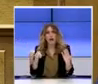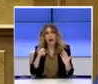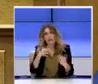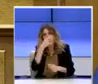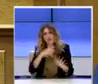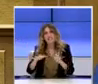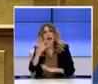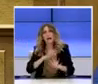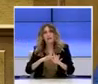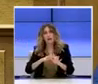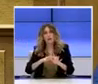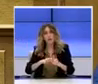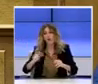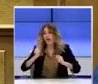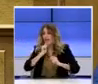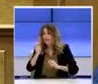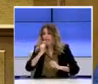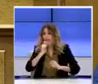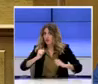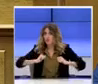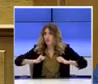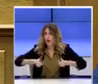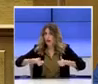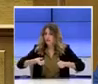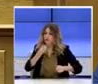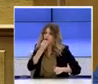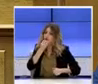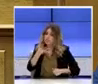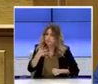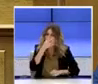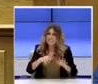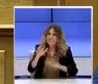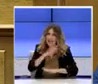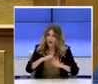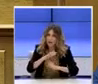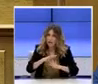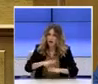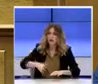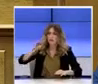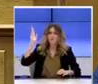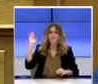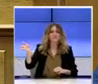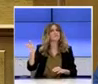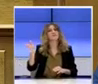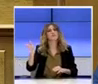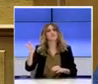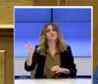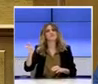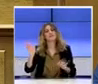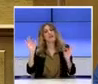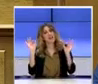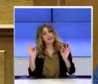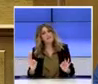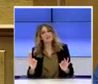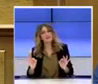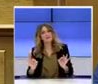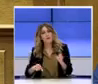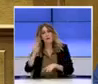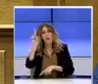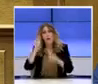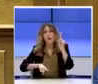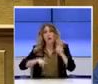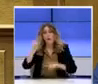Όποιος αρνείται τον μύθο σας, καταγράφοντας απλά την πραγματικότητα,